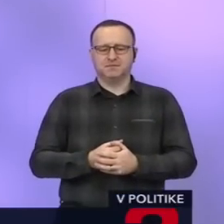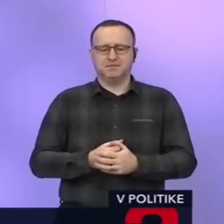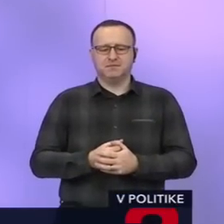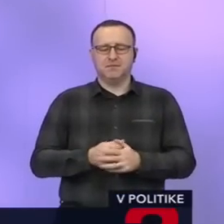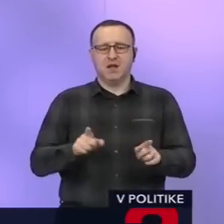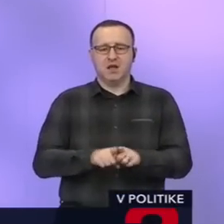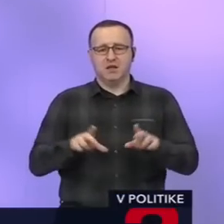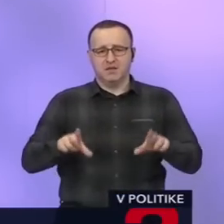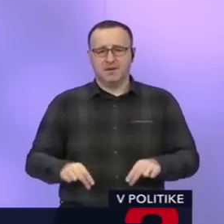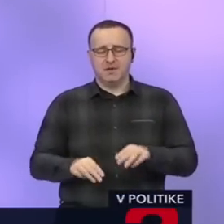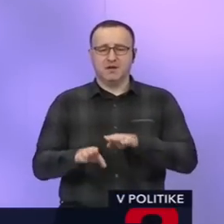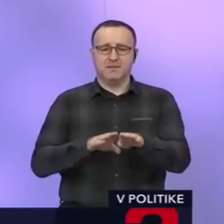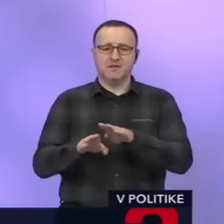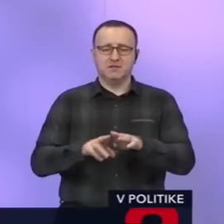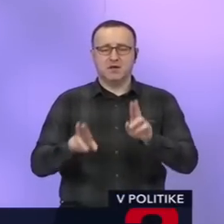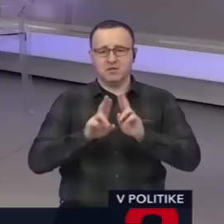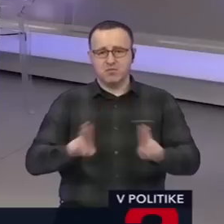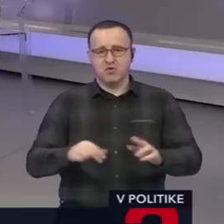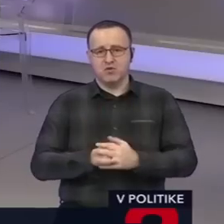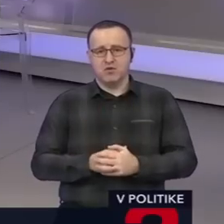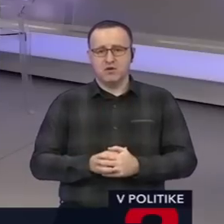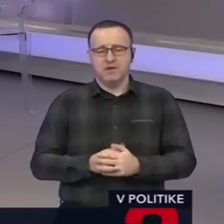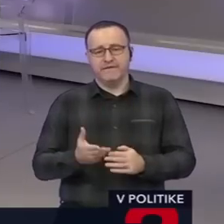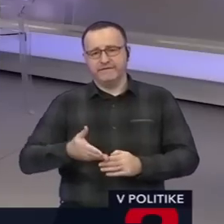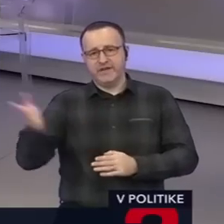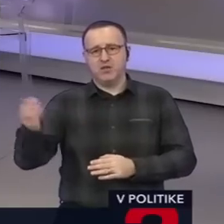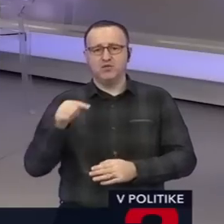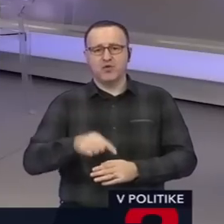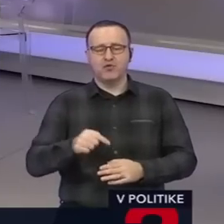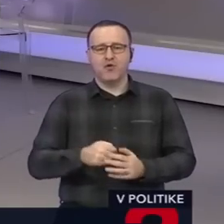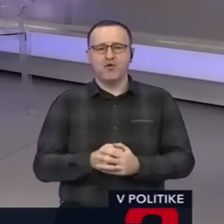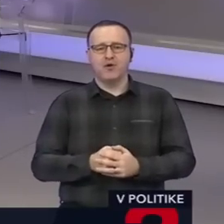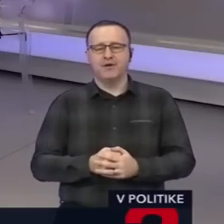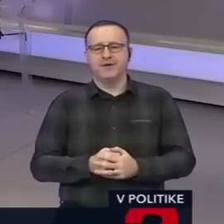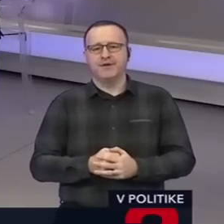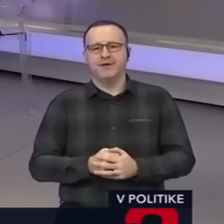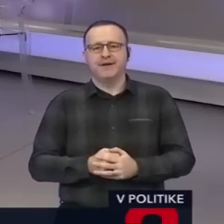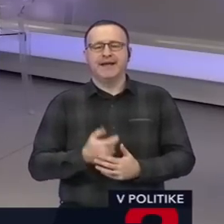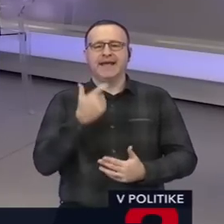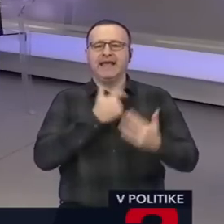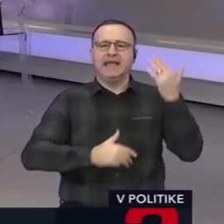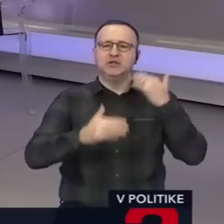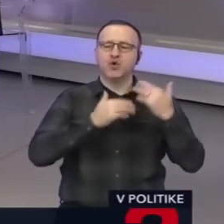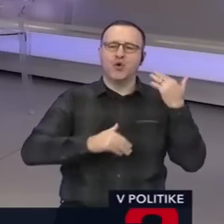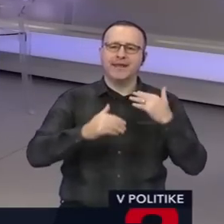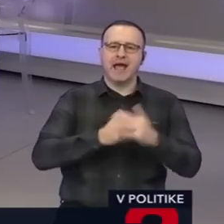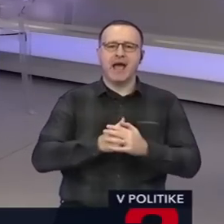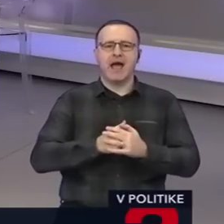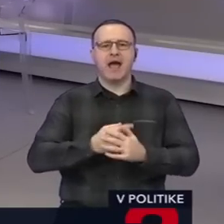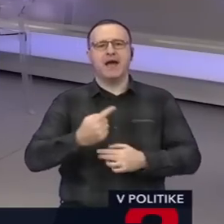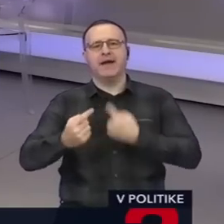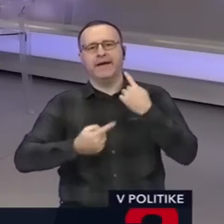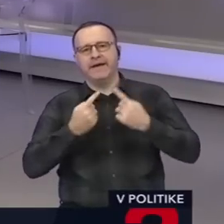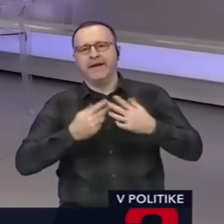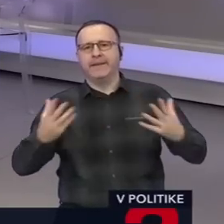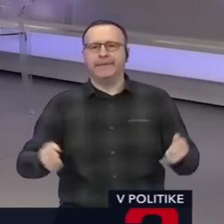aj premiér, aj minister sa mohli vyhnúť tomuto mesiášstvu o prepisovaní histórie a tak, ako sme vyviezli